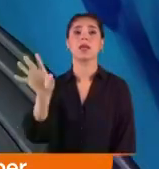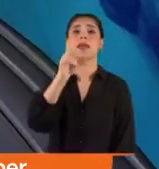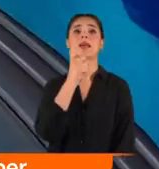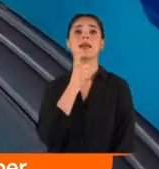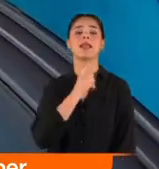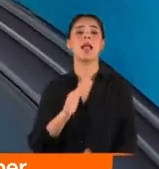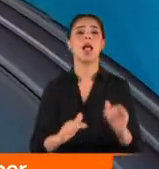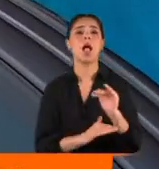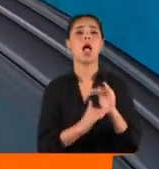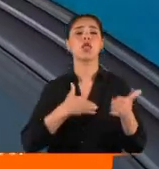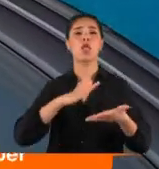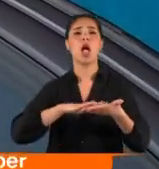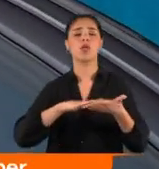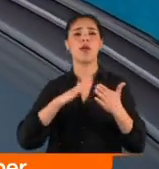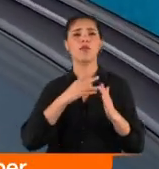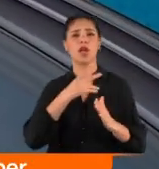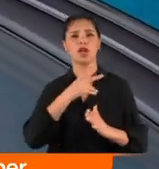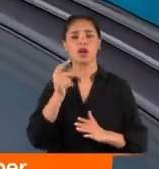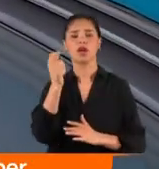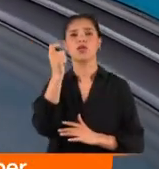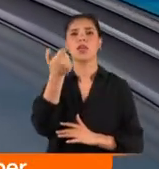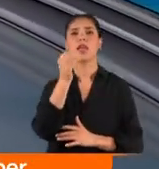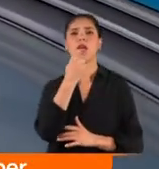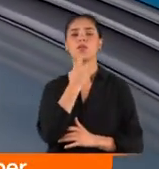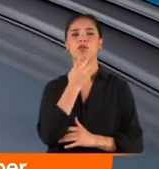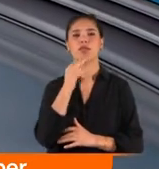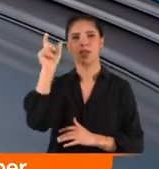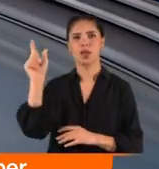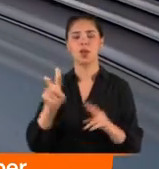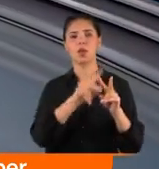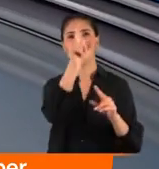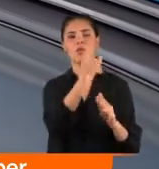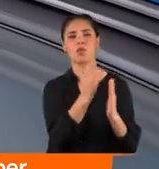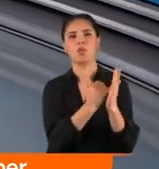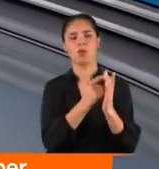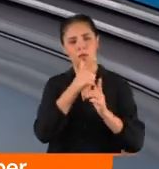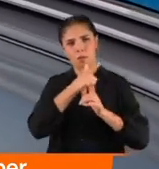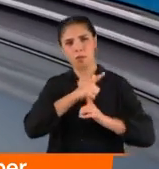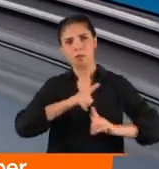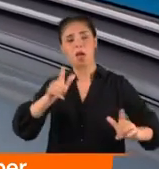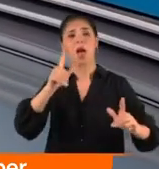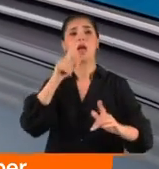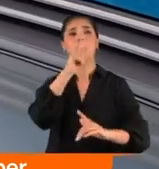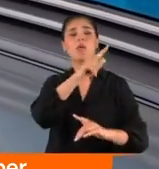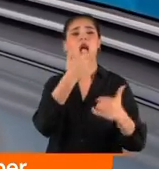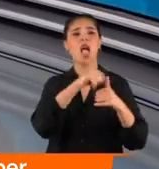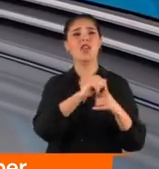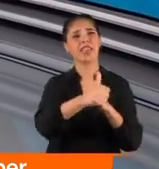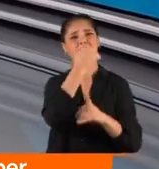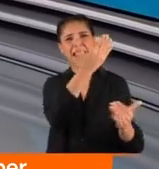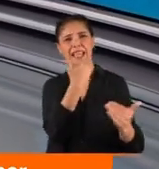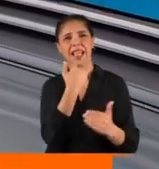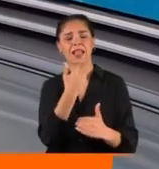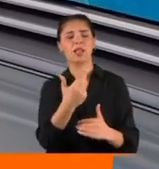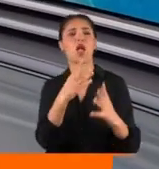40 yıllık hayat arkadaşım evden kaçtı. 60 yaşındaki kadın Müge Anlı da böyle haykırıyordu. Gözyaşlarıyla onu terk eden eşine geri dön çağrısı yaptı. Kayıp